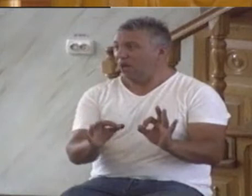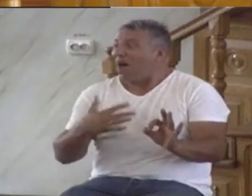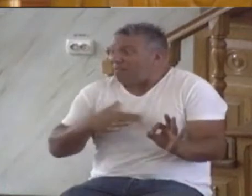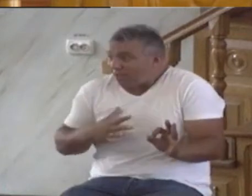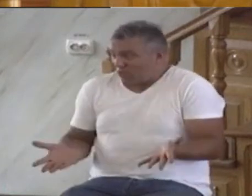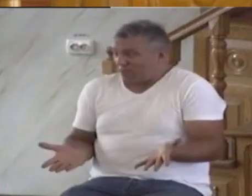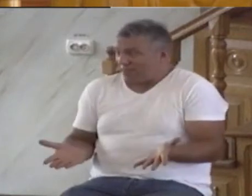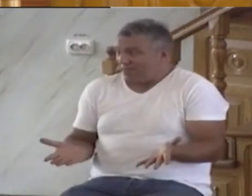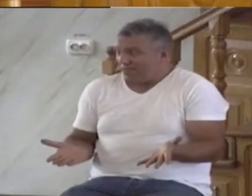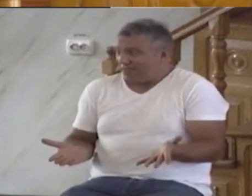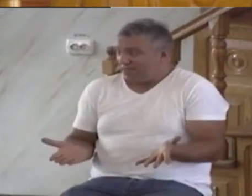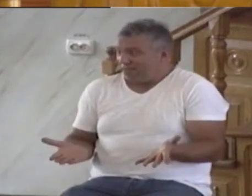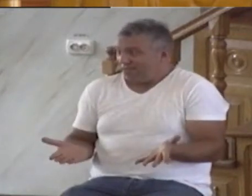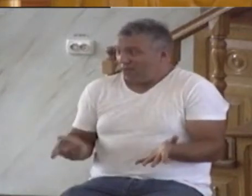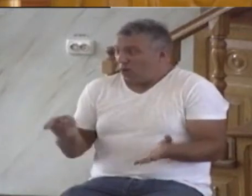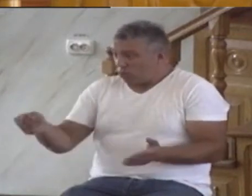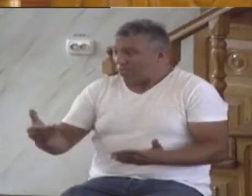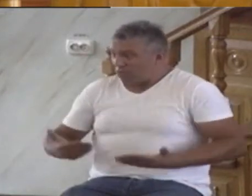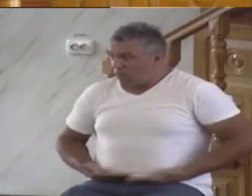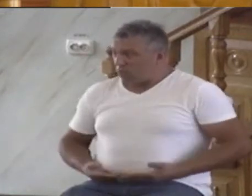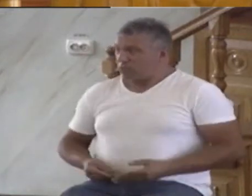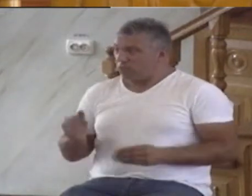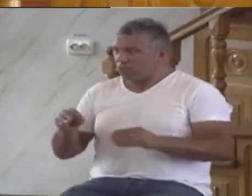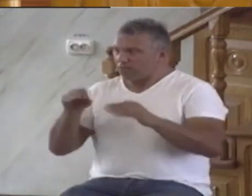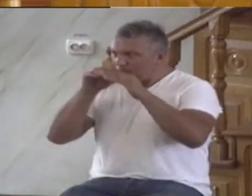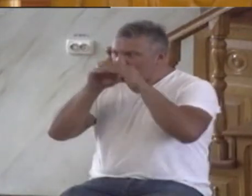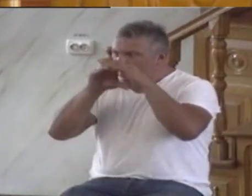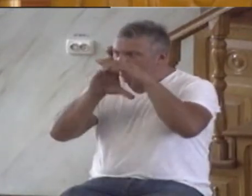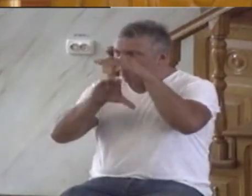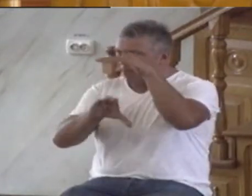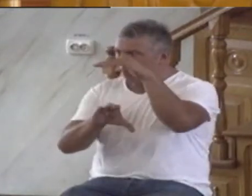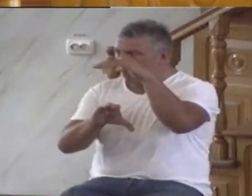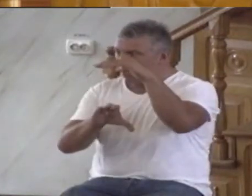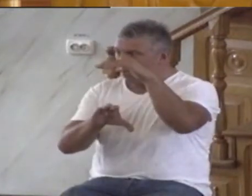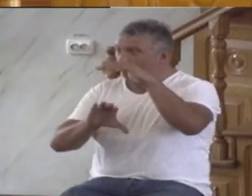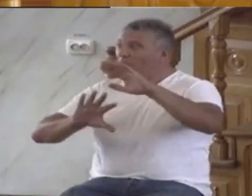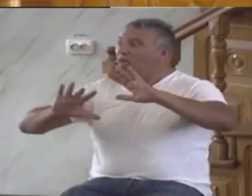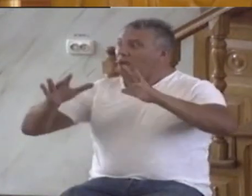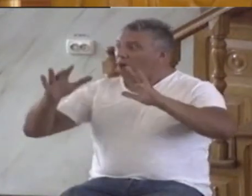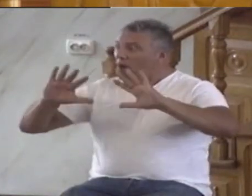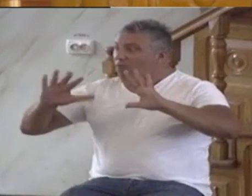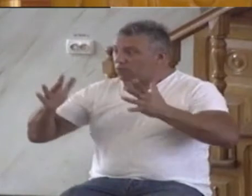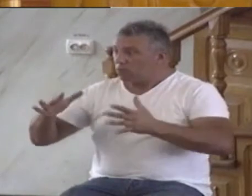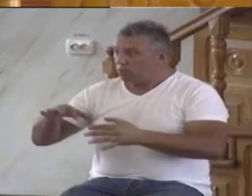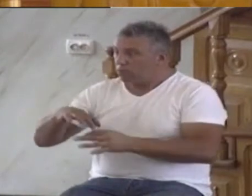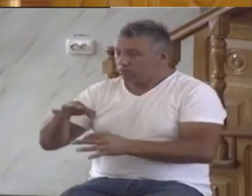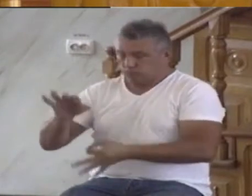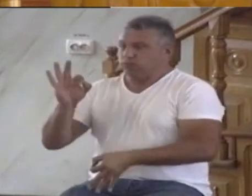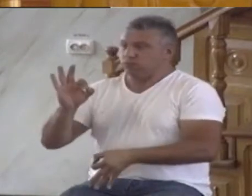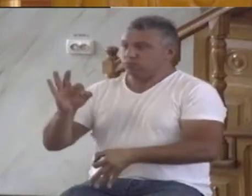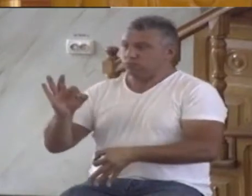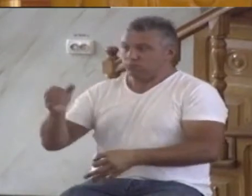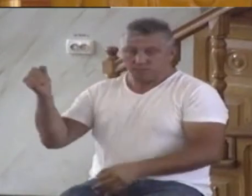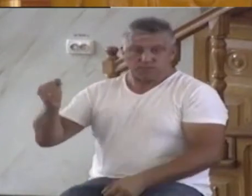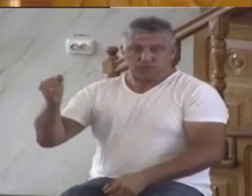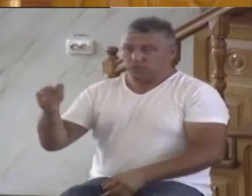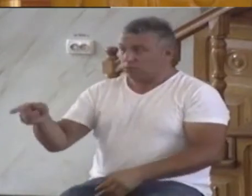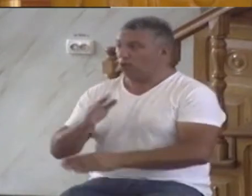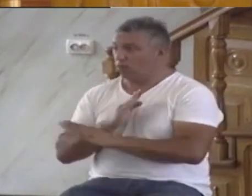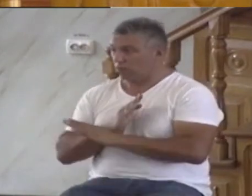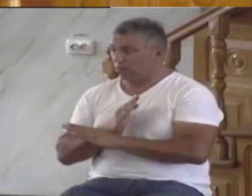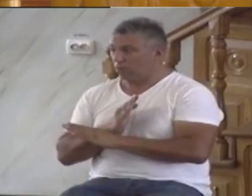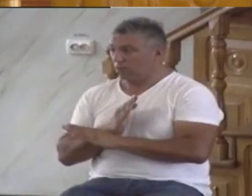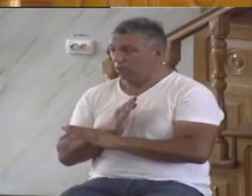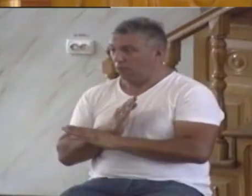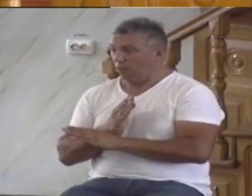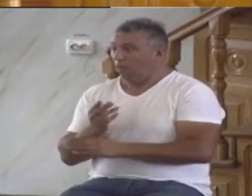Во-вторых, то, что мы видим в служении Иоанна Крестителя, было то, что за свое служение этот пророк